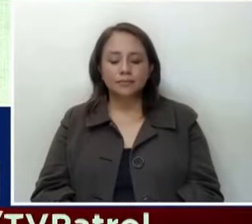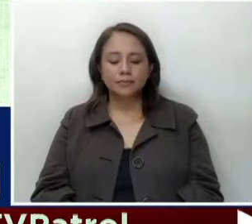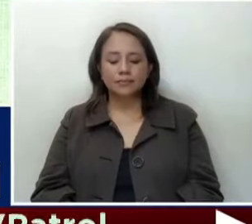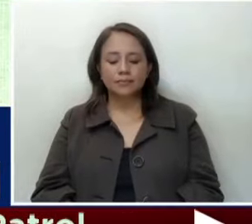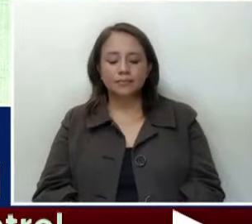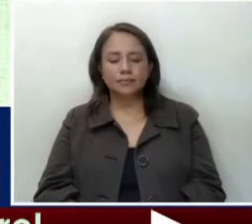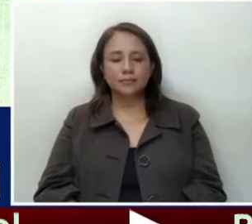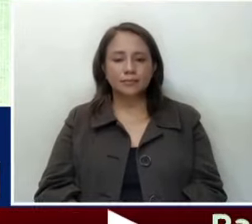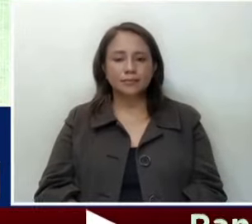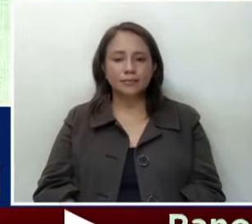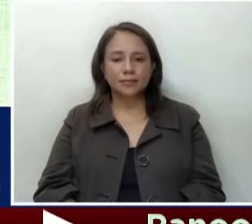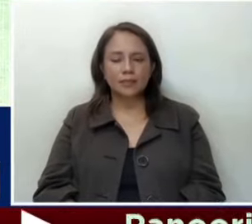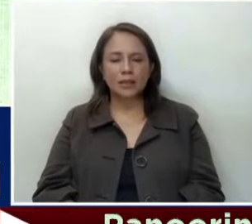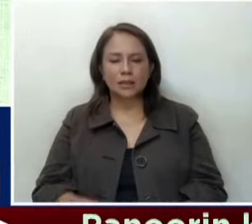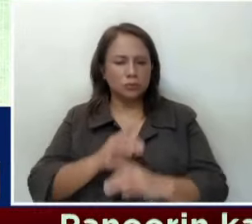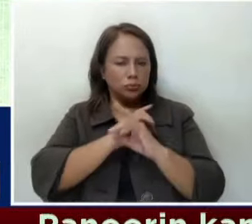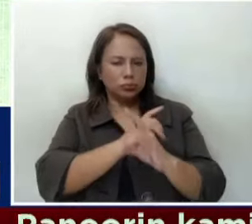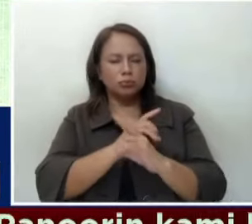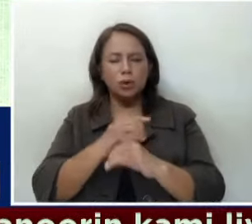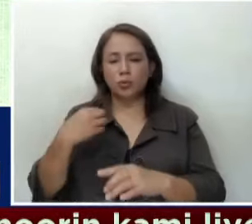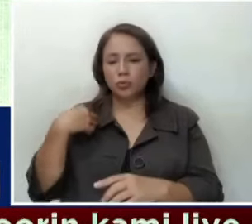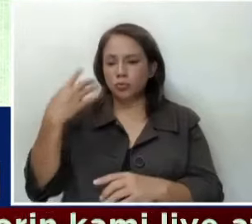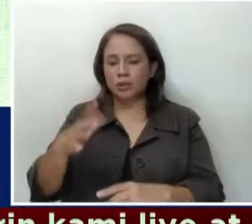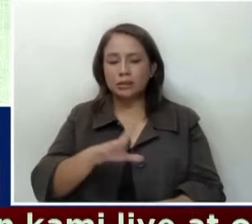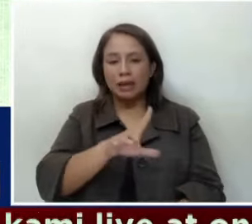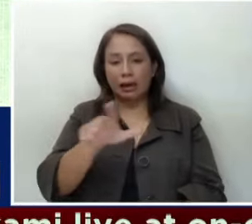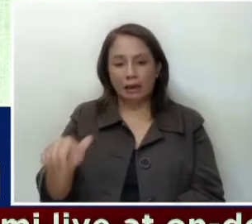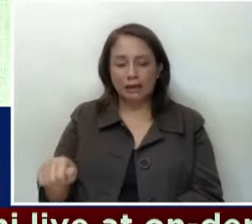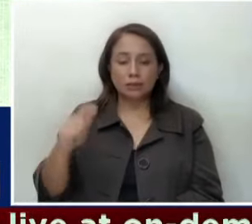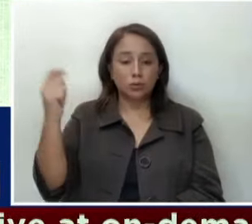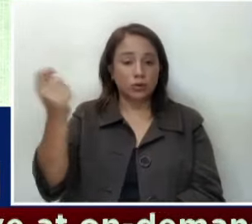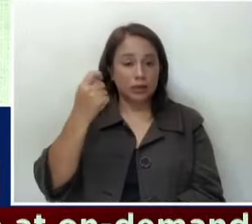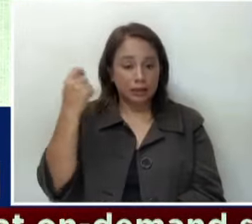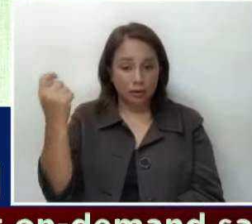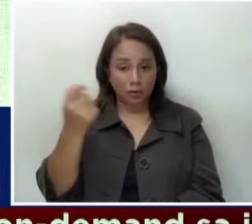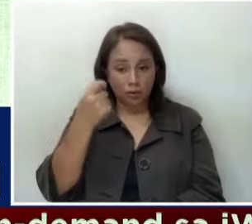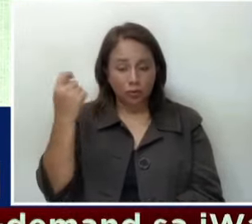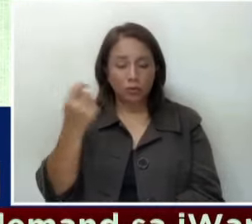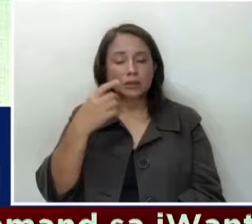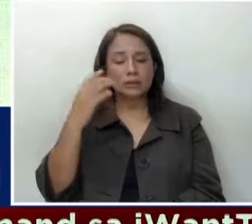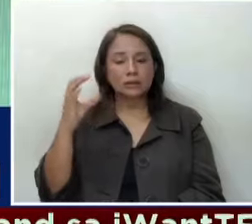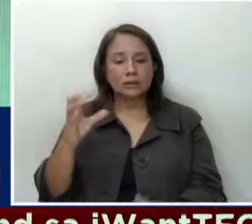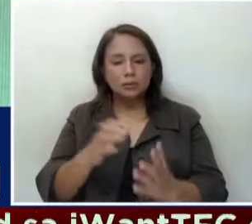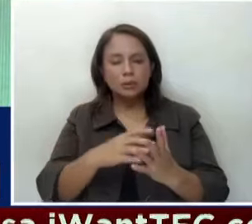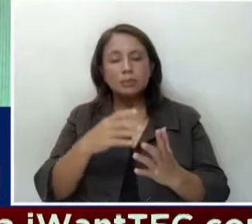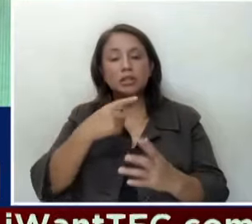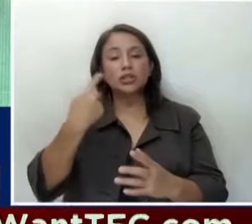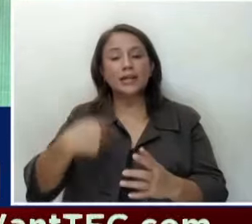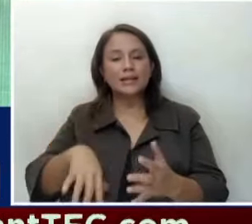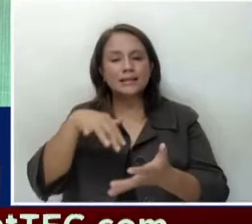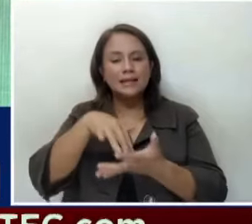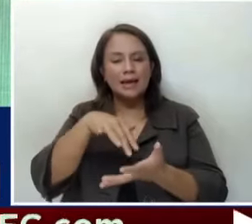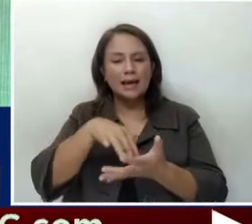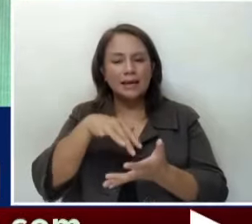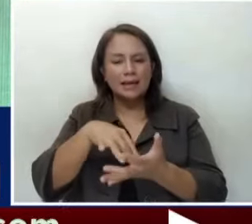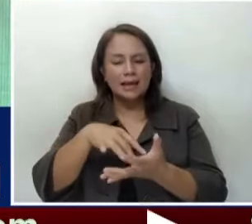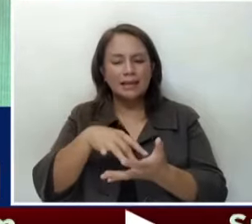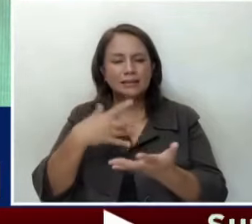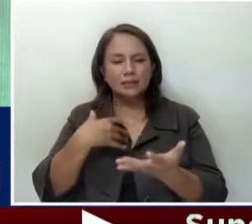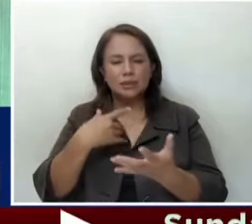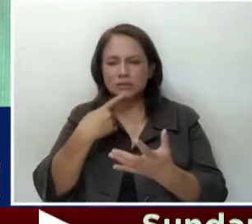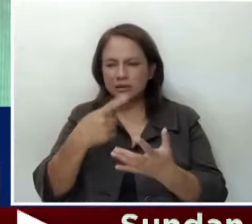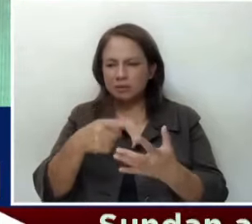from itself. Todo depende sa mga opisyal na Cagayan at Tuguegarao City sa mga Chinong nag-aaral sa lalawigan sa harap ng mga